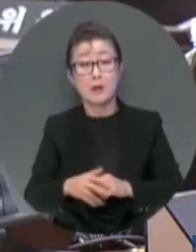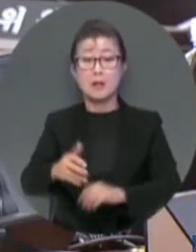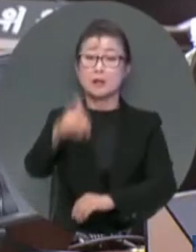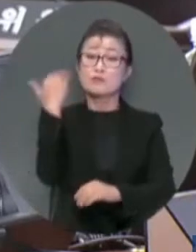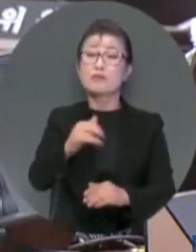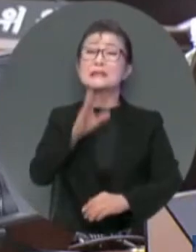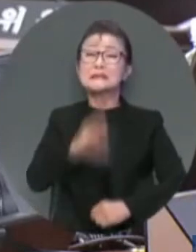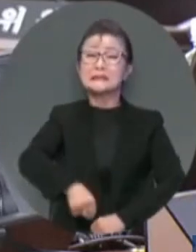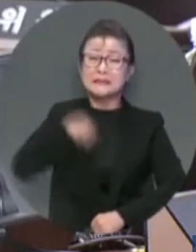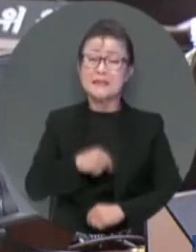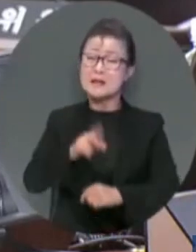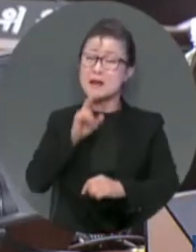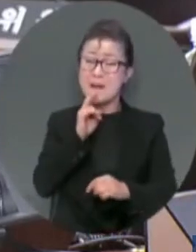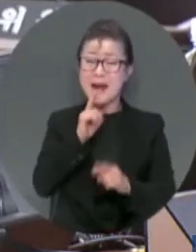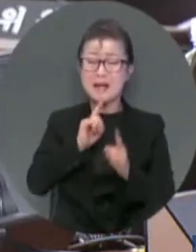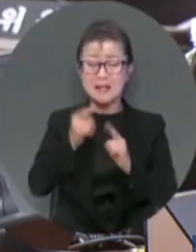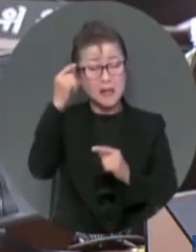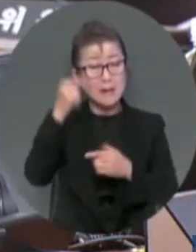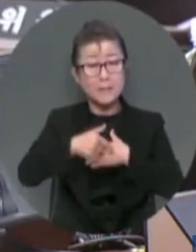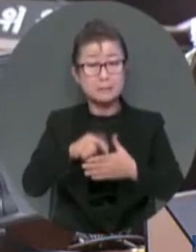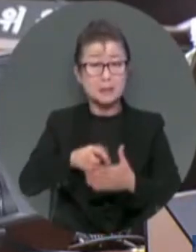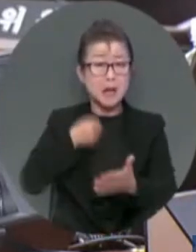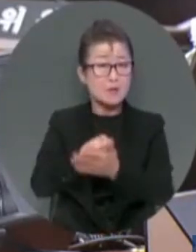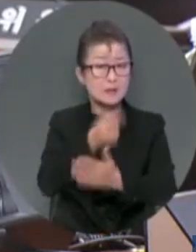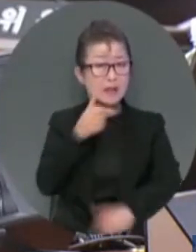누가 진실을 얘기할 각오가 돼 있는지